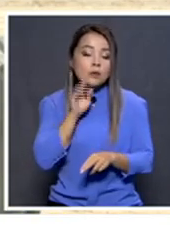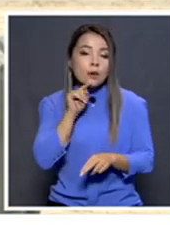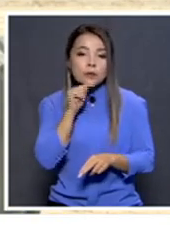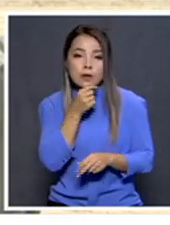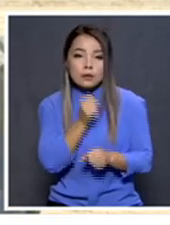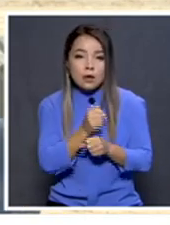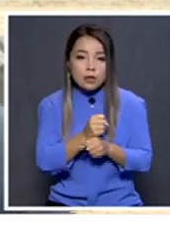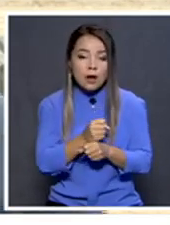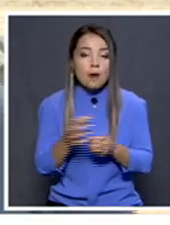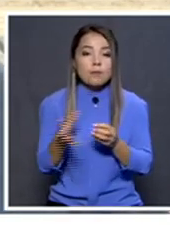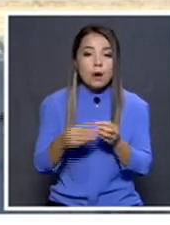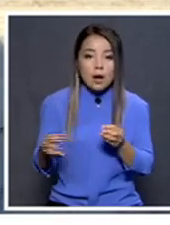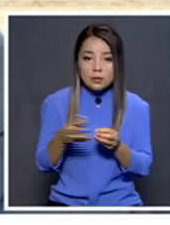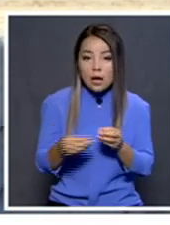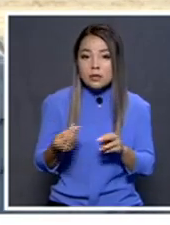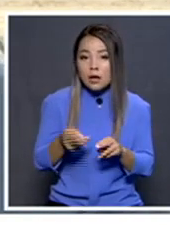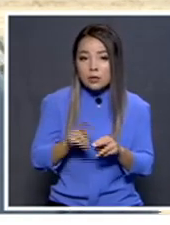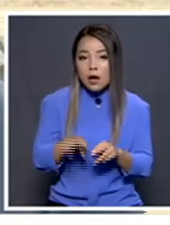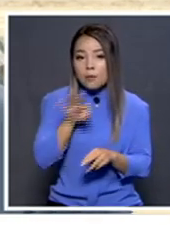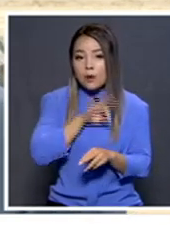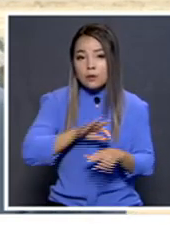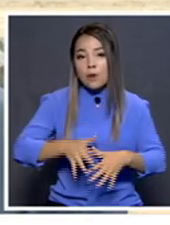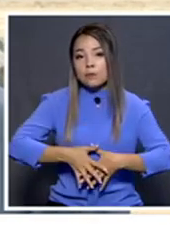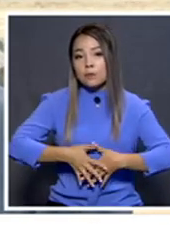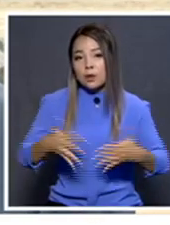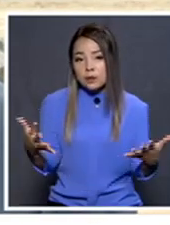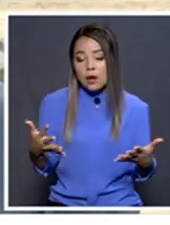келінген мақта талшығы